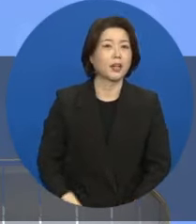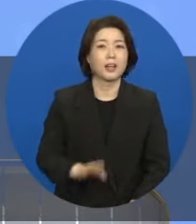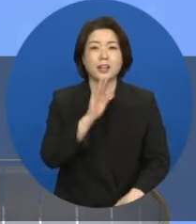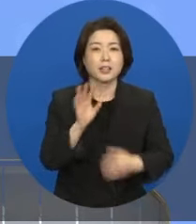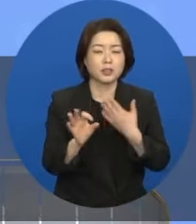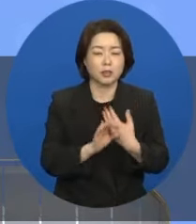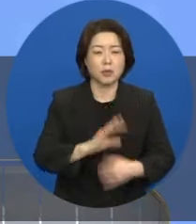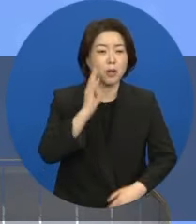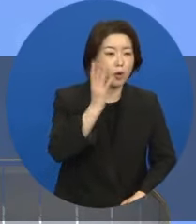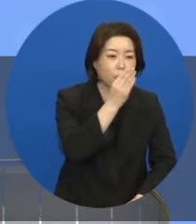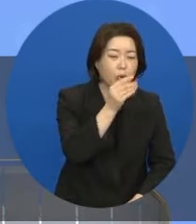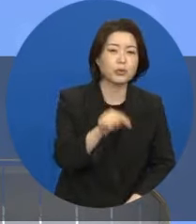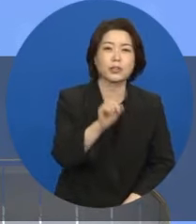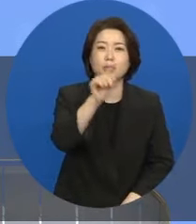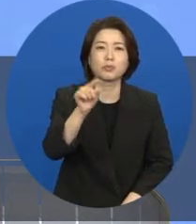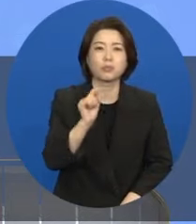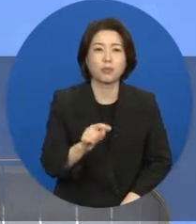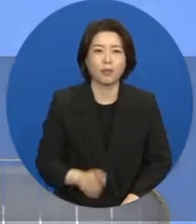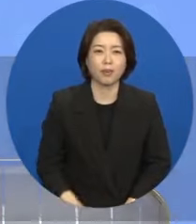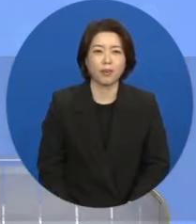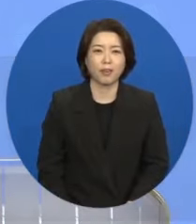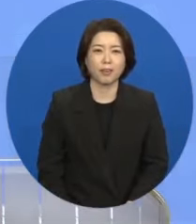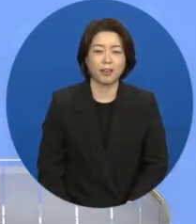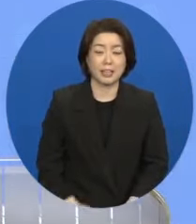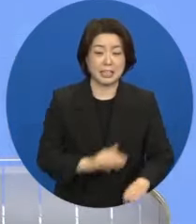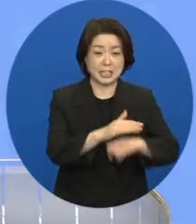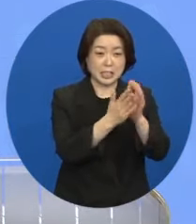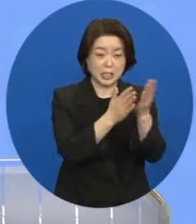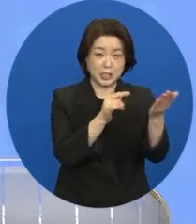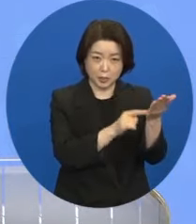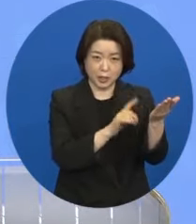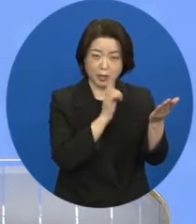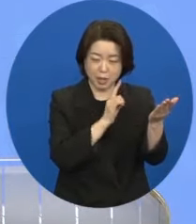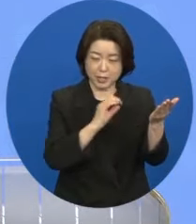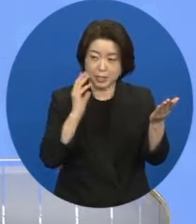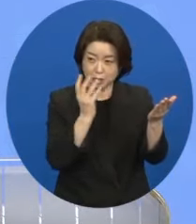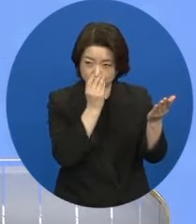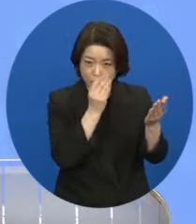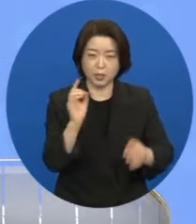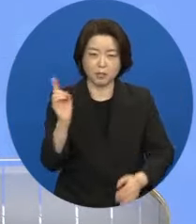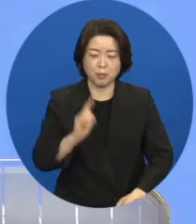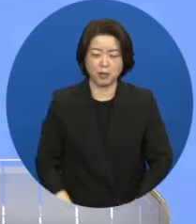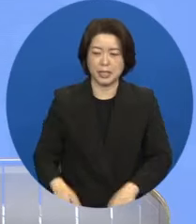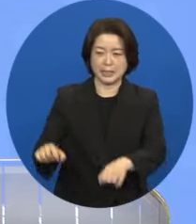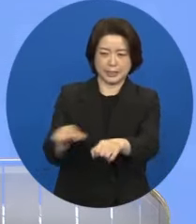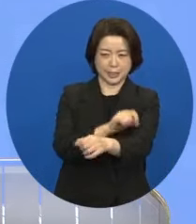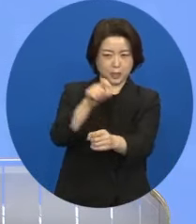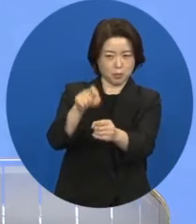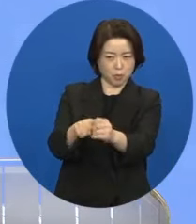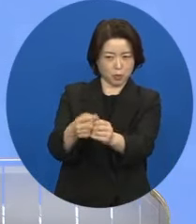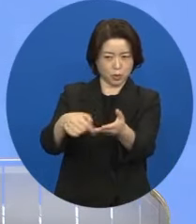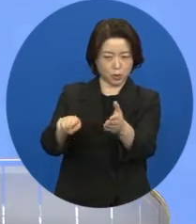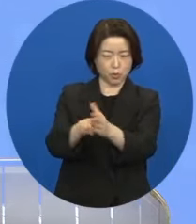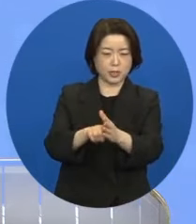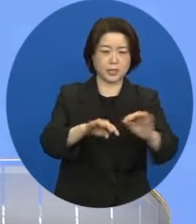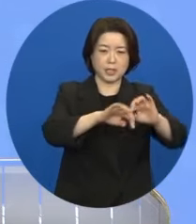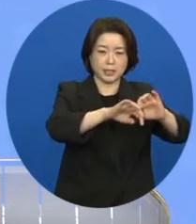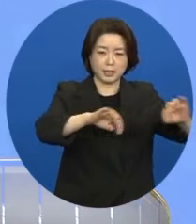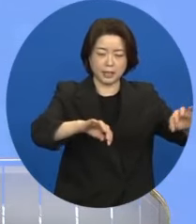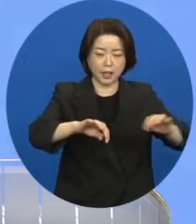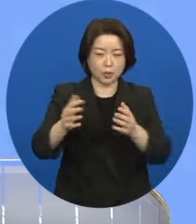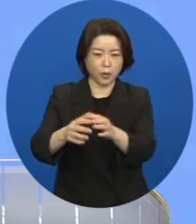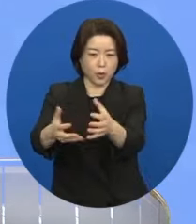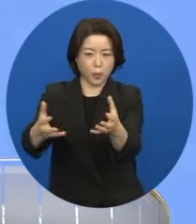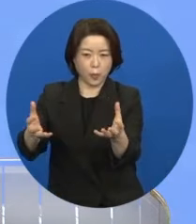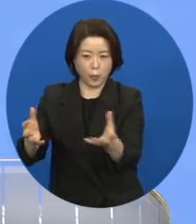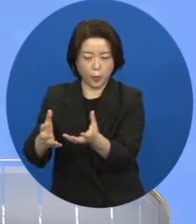거룩함은 무엇입니까 성경에서 말하는 거룩함은 이겁니다 특정한 목적을 위해서 따로 떨어져 구별된